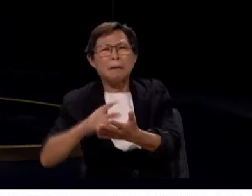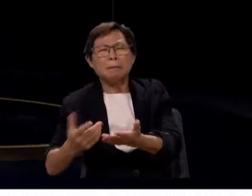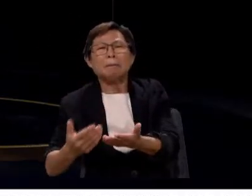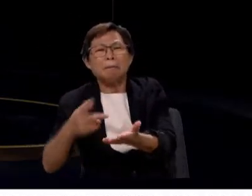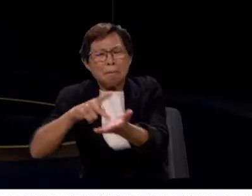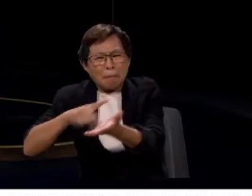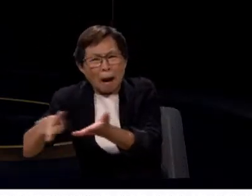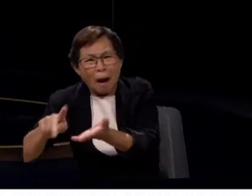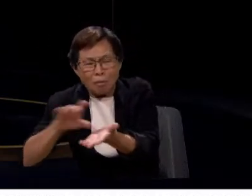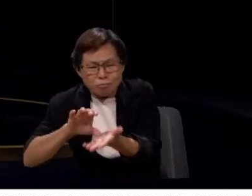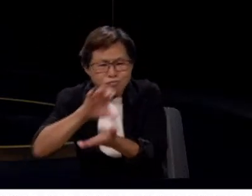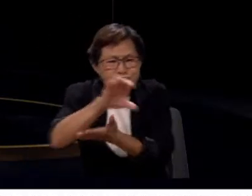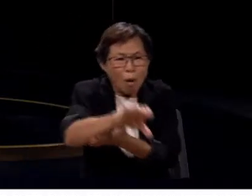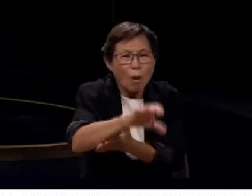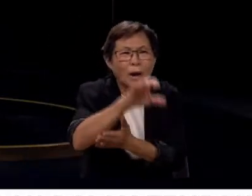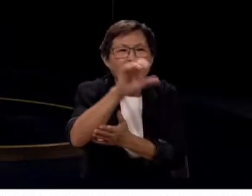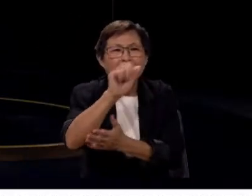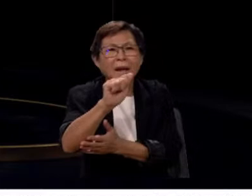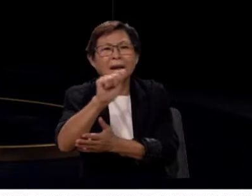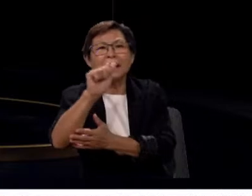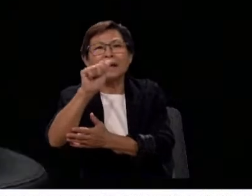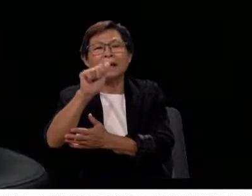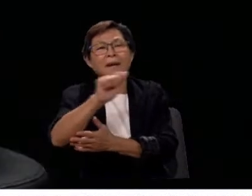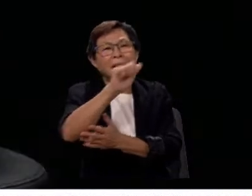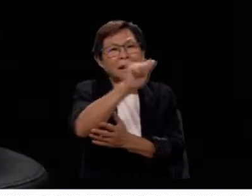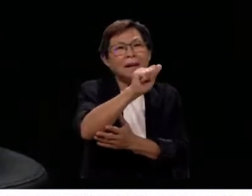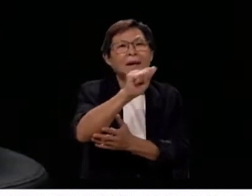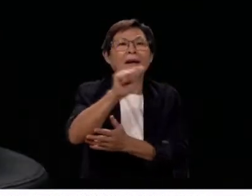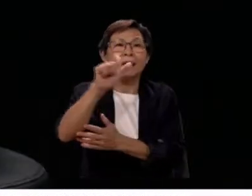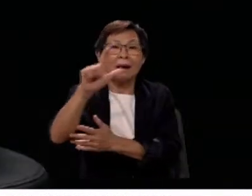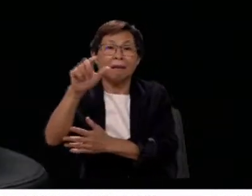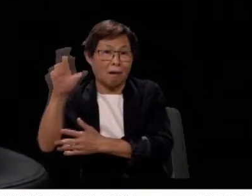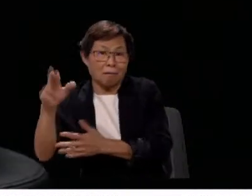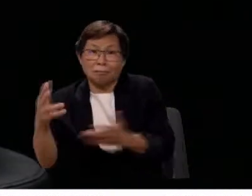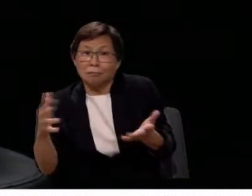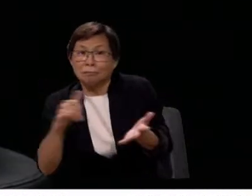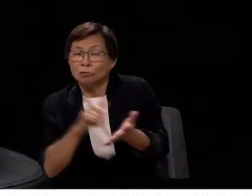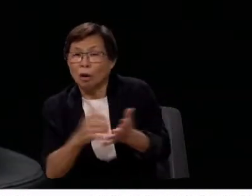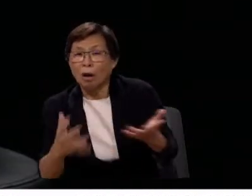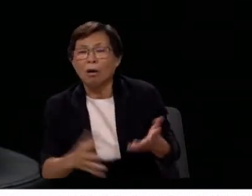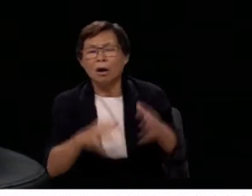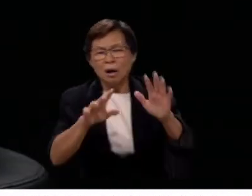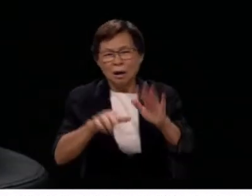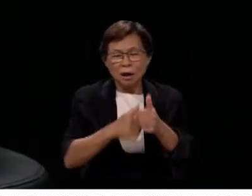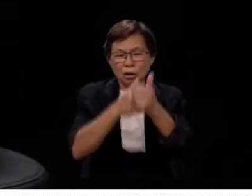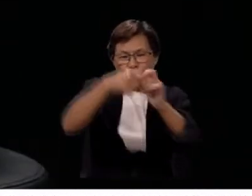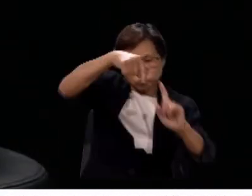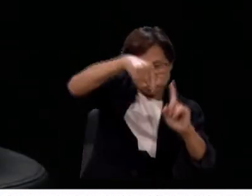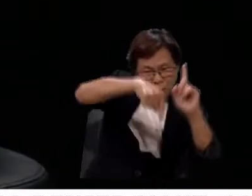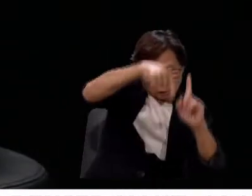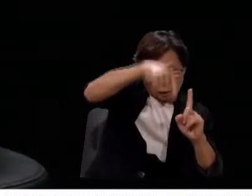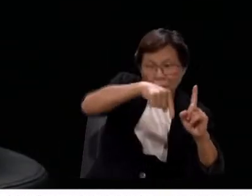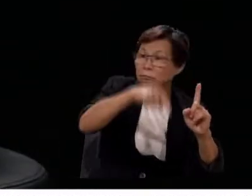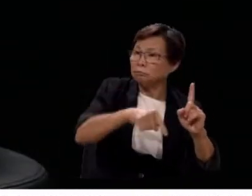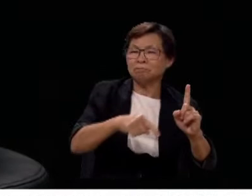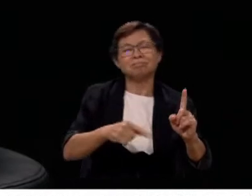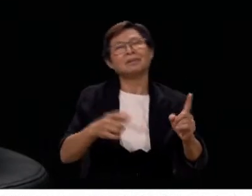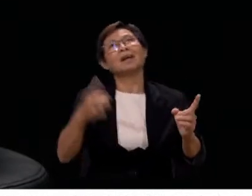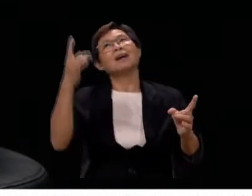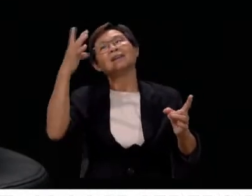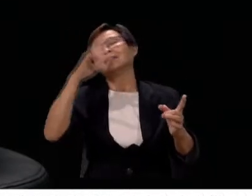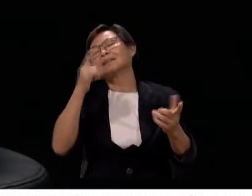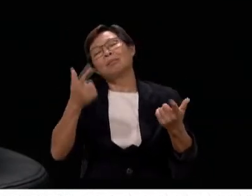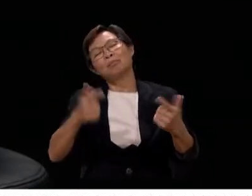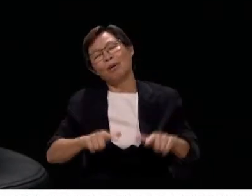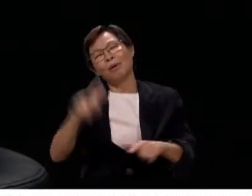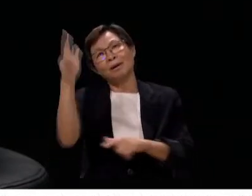sendiri aku tanya satu kemungkinan kalau mengikut kajian mengikut data yang ada Insyaallah it kali ini tidak akan berlaku sebagai